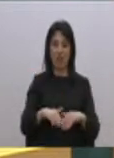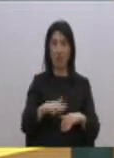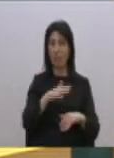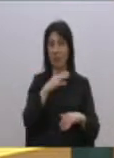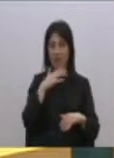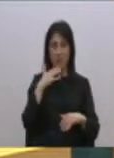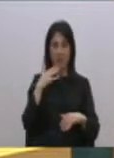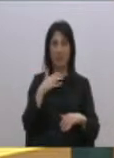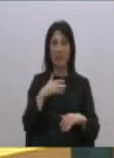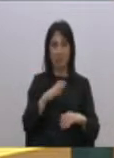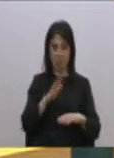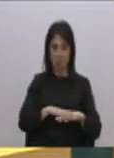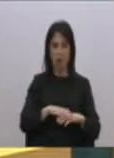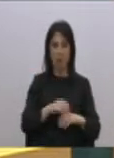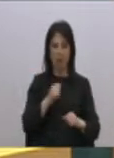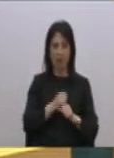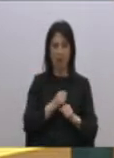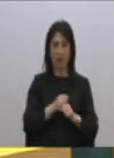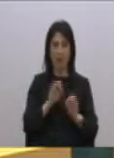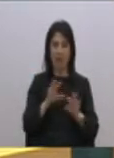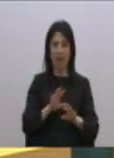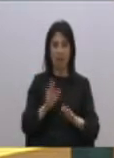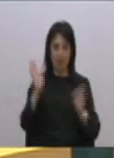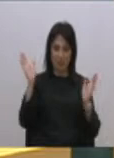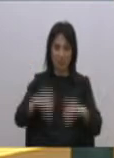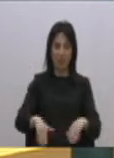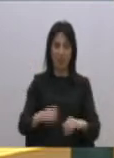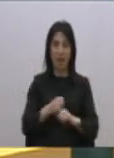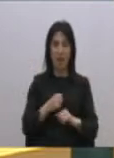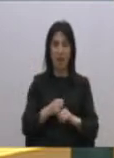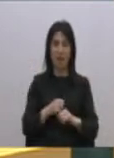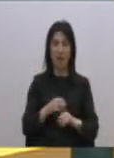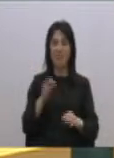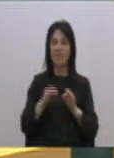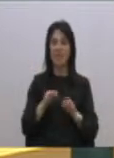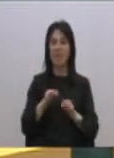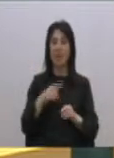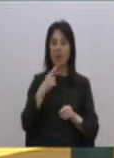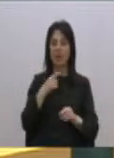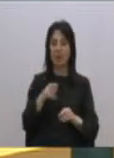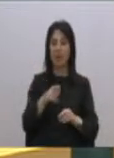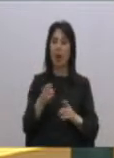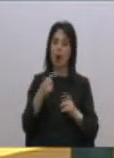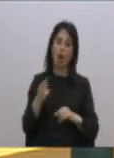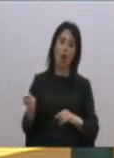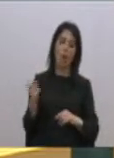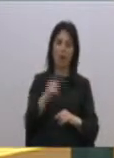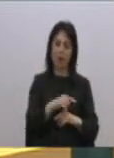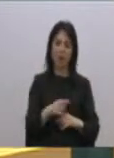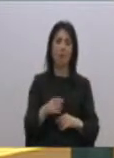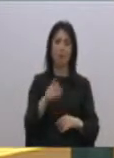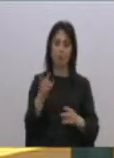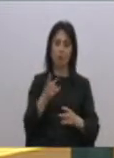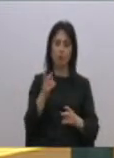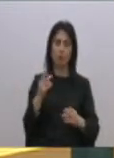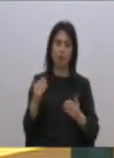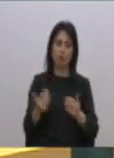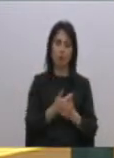beurma. Moixat arăsorat, da ce agdes, da sasa martlom, tkvaro es, arșei leboda, da abruna,